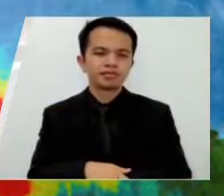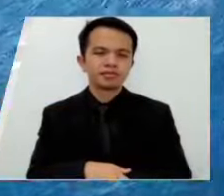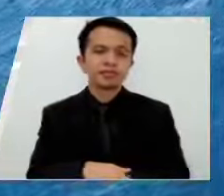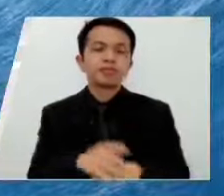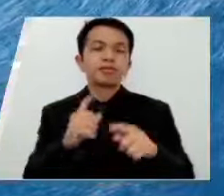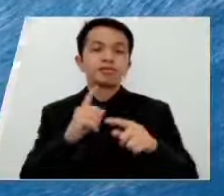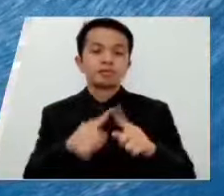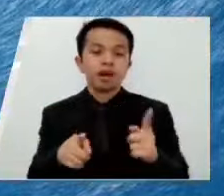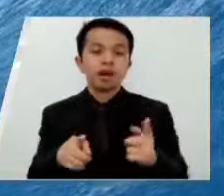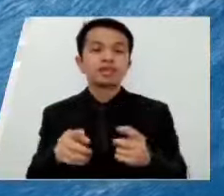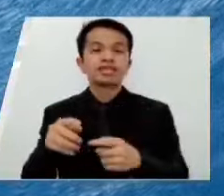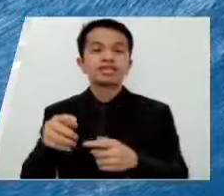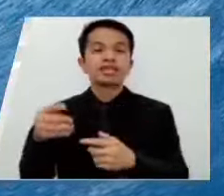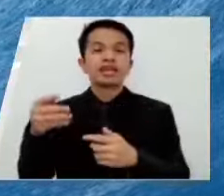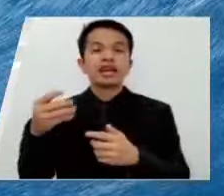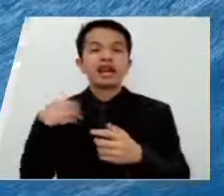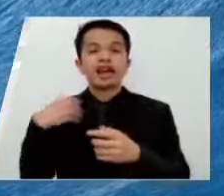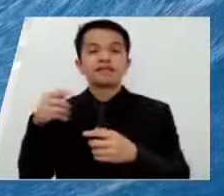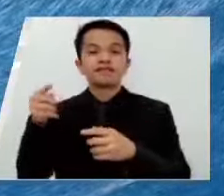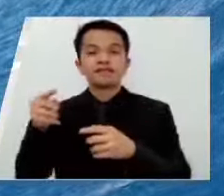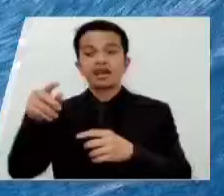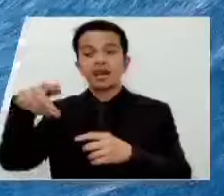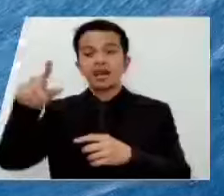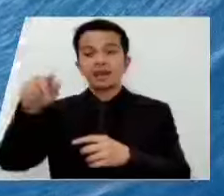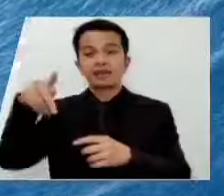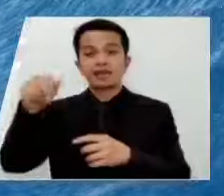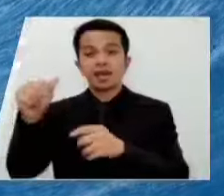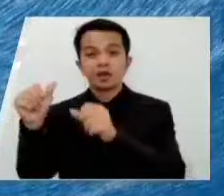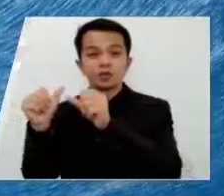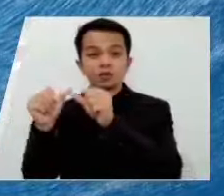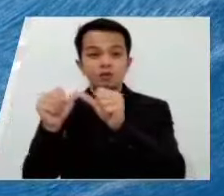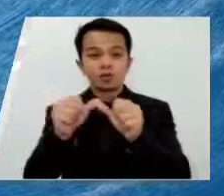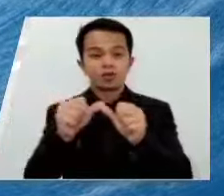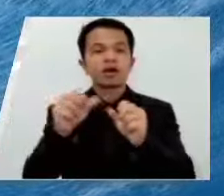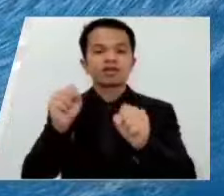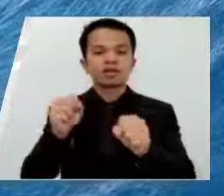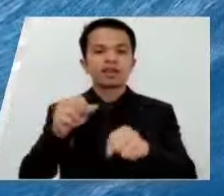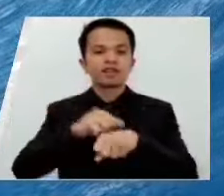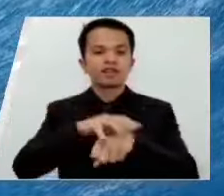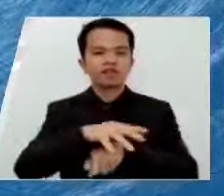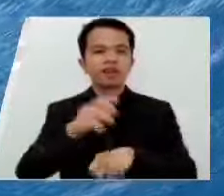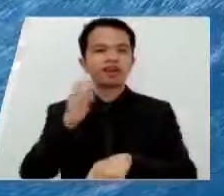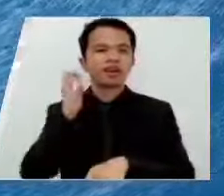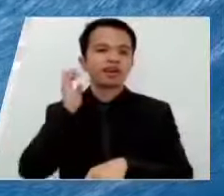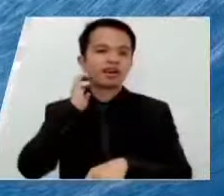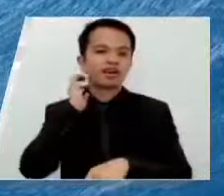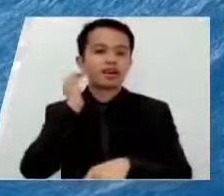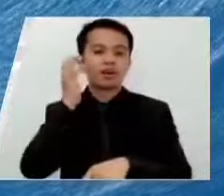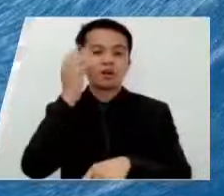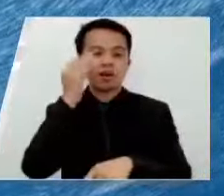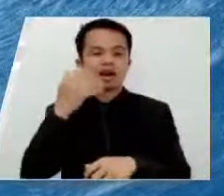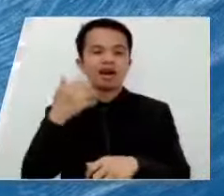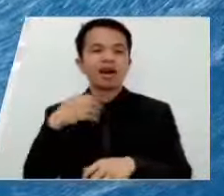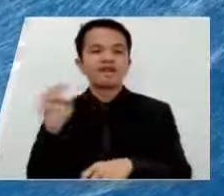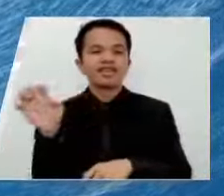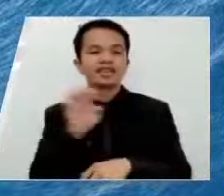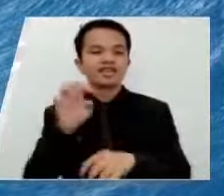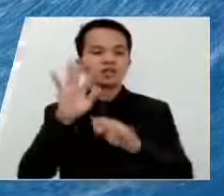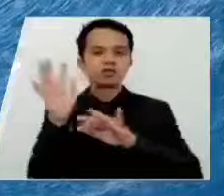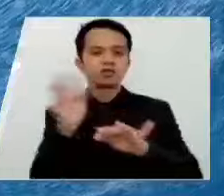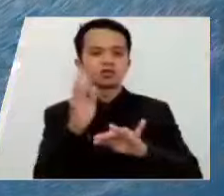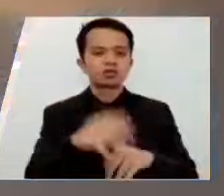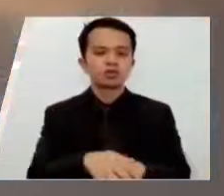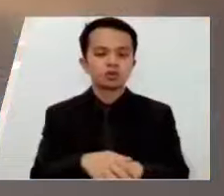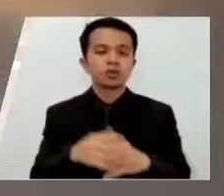trough o extension ng LPA, makakaapekto po sa Mindanao kasabay ng patuloy na pag-iral ng easterlies. Ayon sa two-day heat